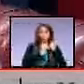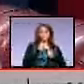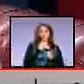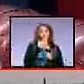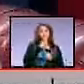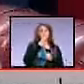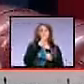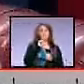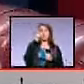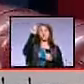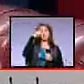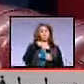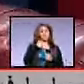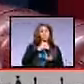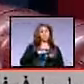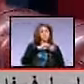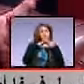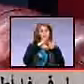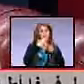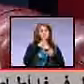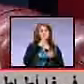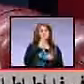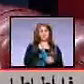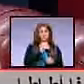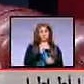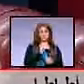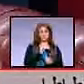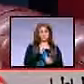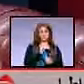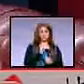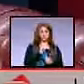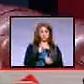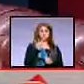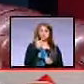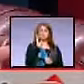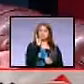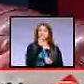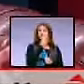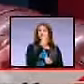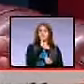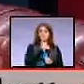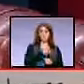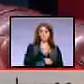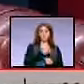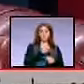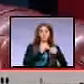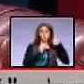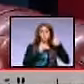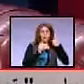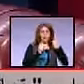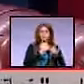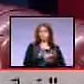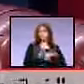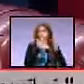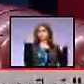افضل، توفيق شطاره. ممكن تعمل فيلم حلو جدا ظروف العرض بتاعته تبقى وحشه ما بيتشافش، ممكن تختار